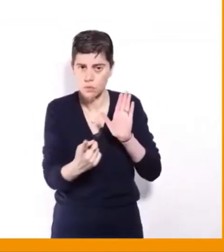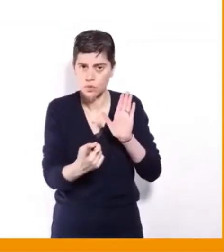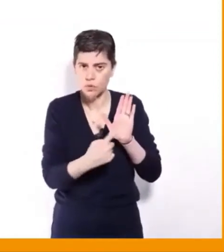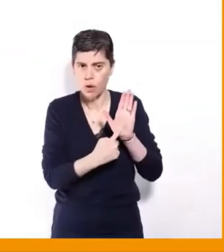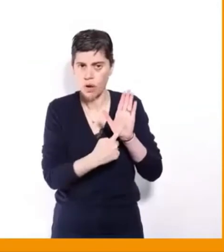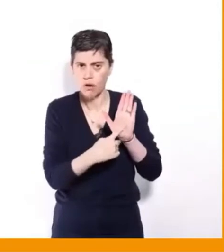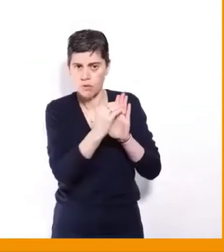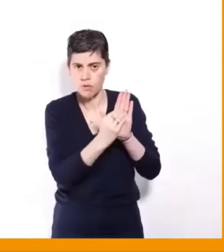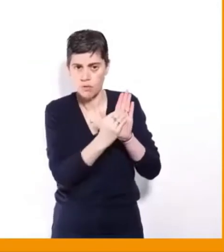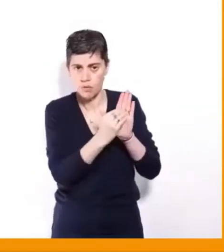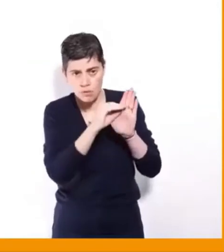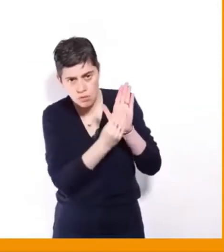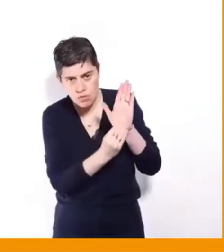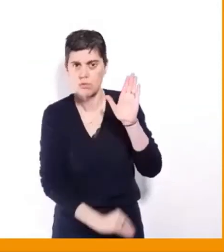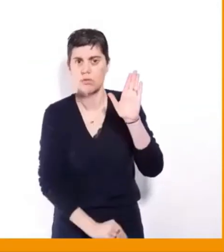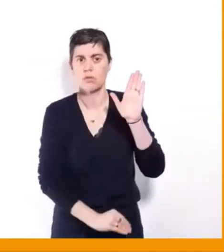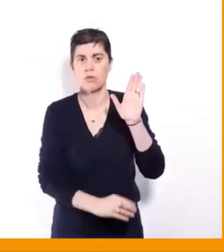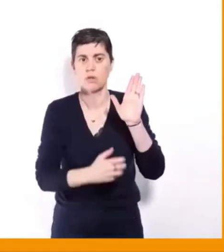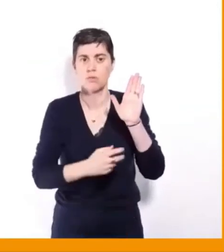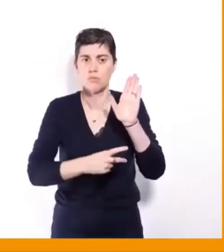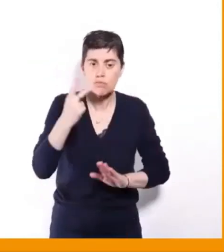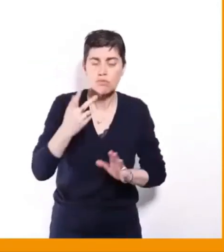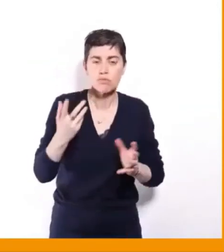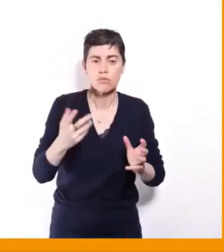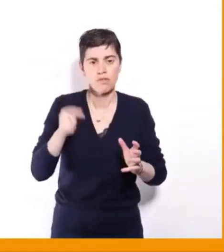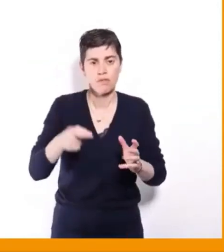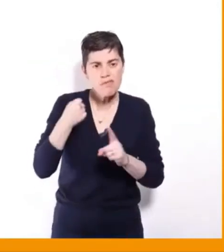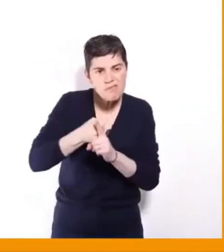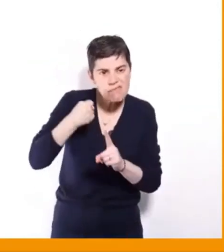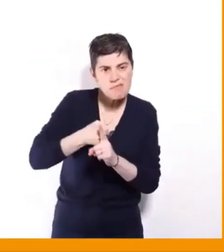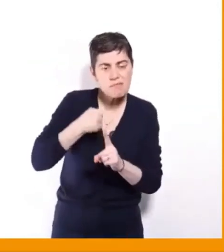falloir se battre. Il va falloir se battre, il va falloir aller